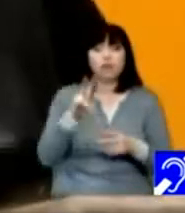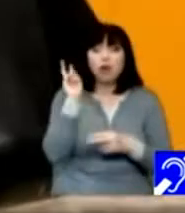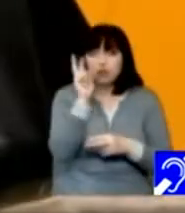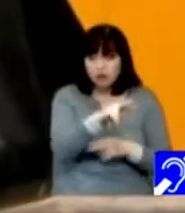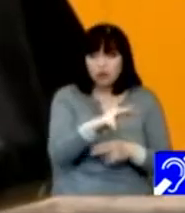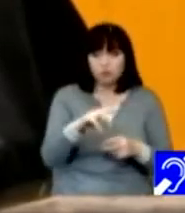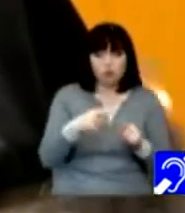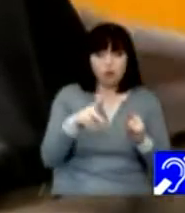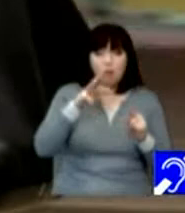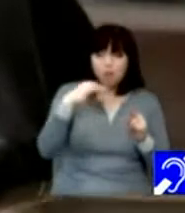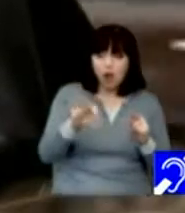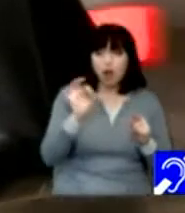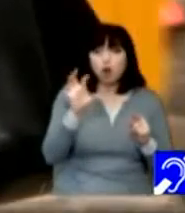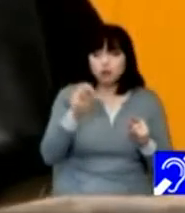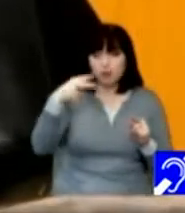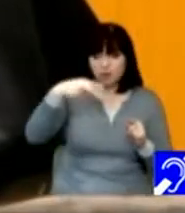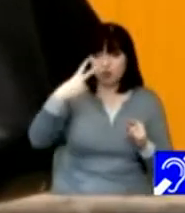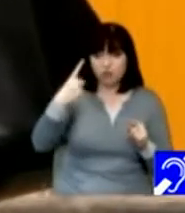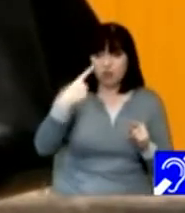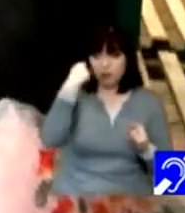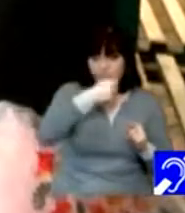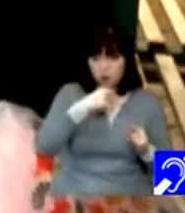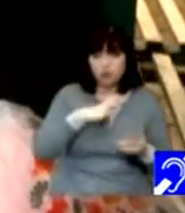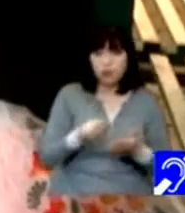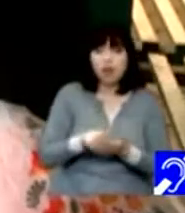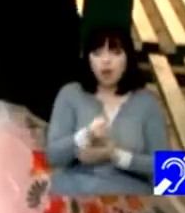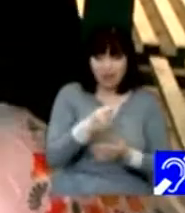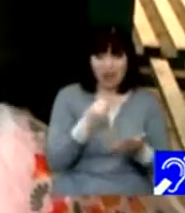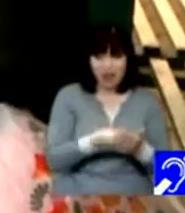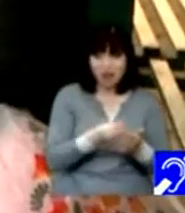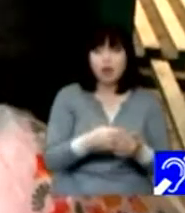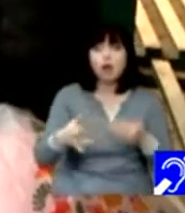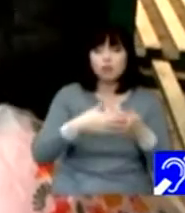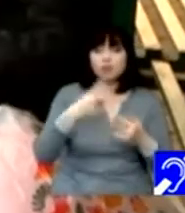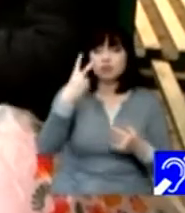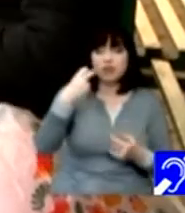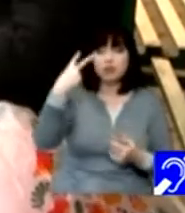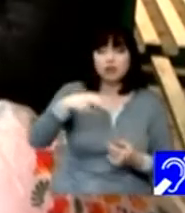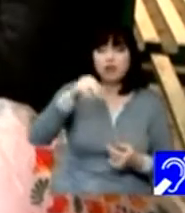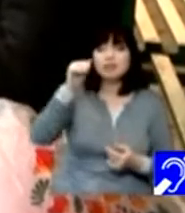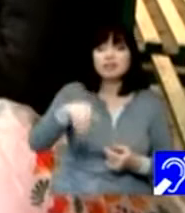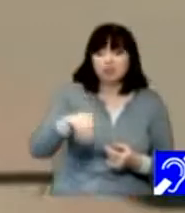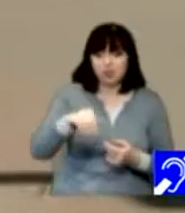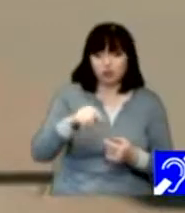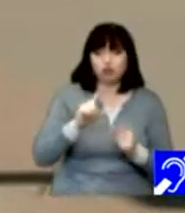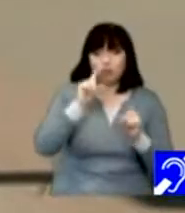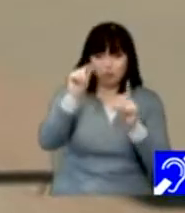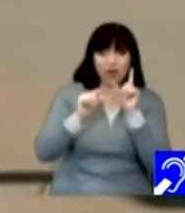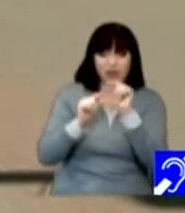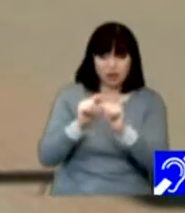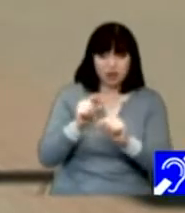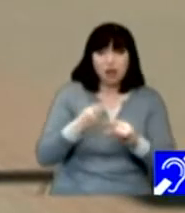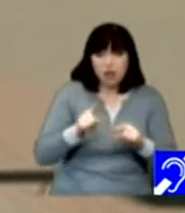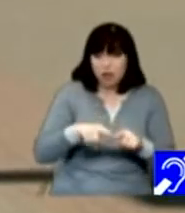Chișinău, între lunile mai și octombrie ale anului trecut, au fost achitate cu cardul aproape 220.000 de călătorii, adică mai puțin